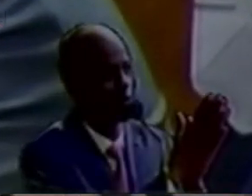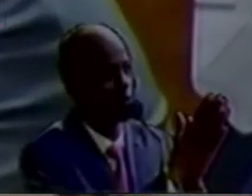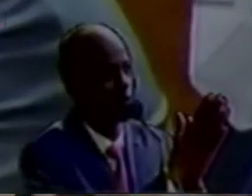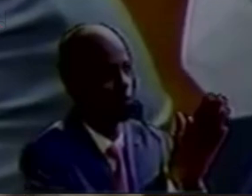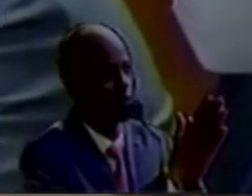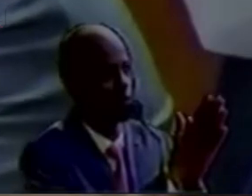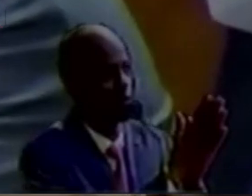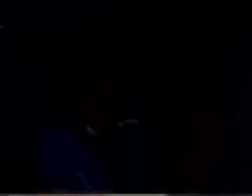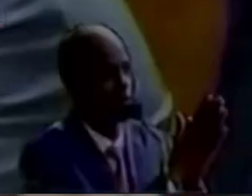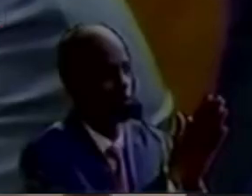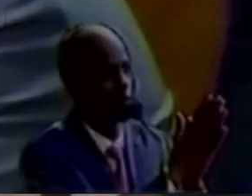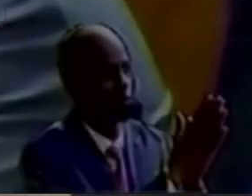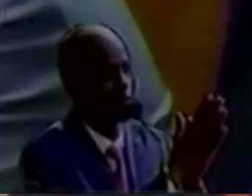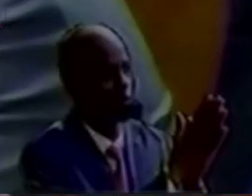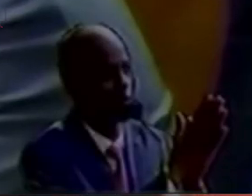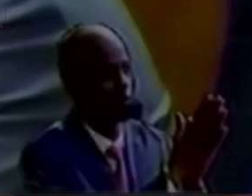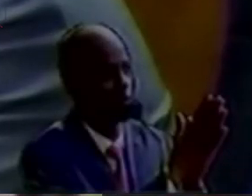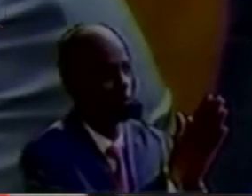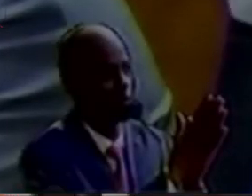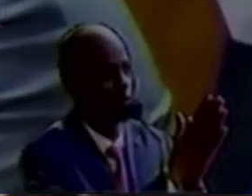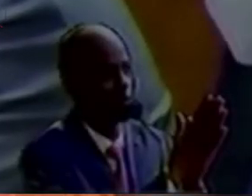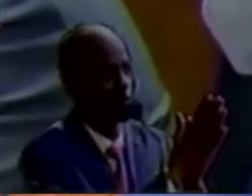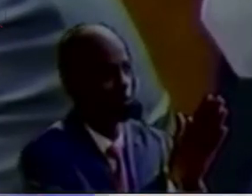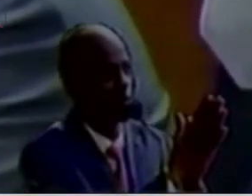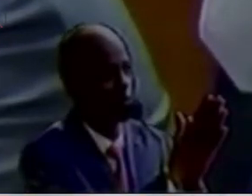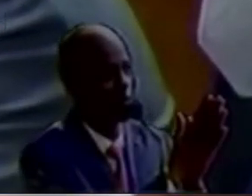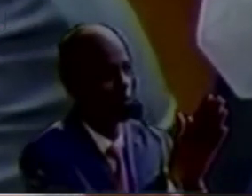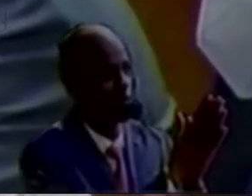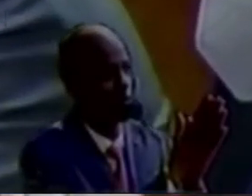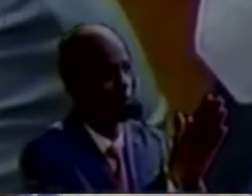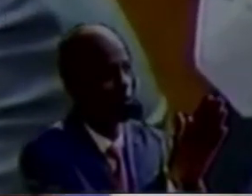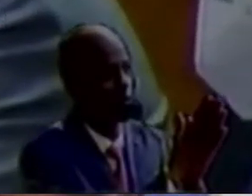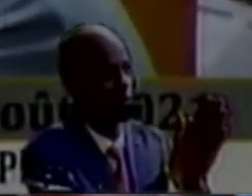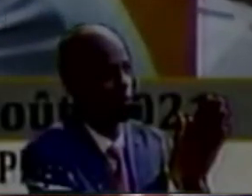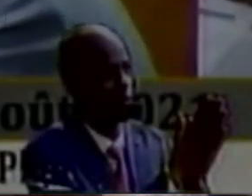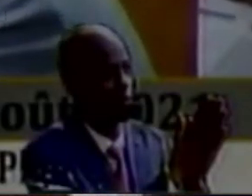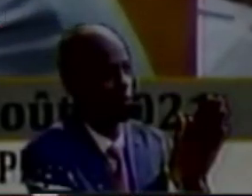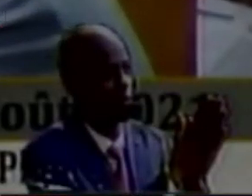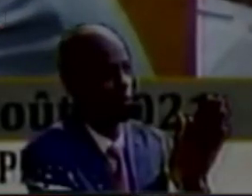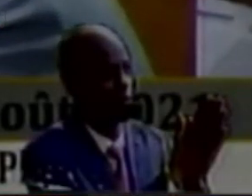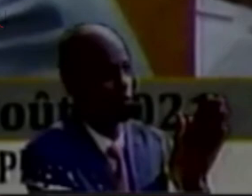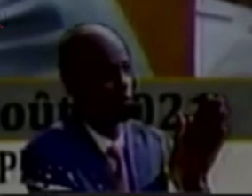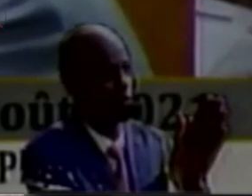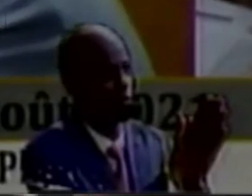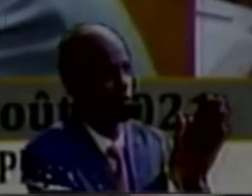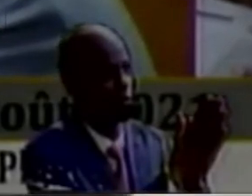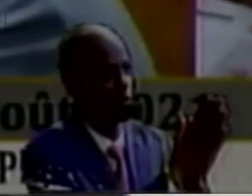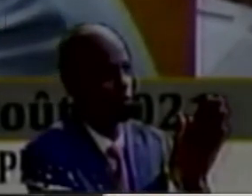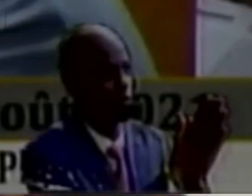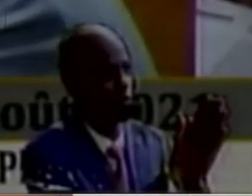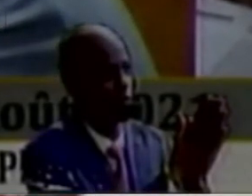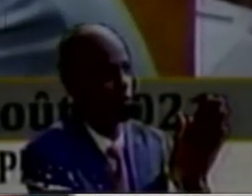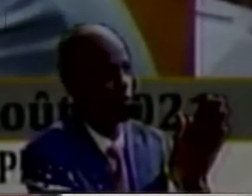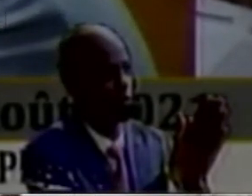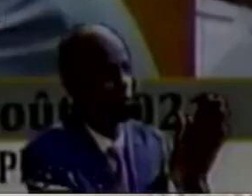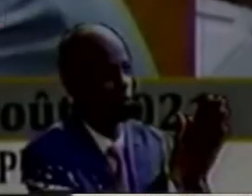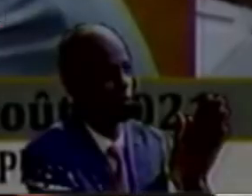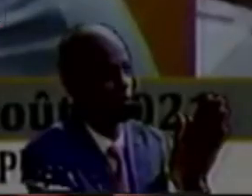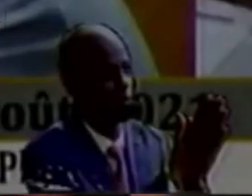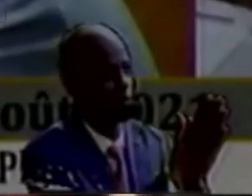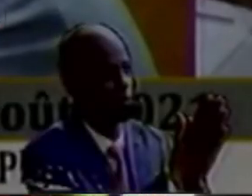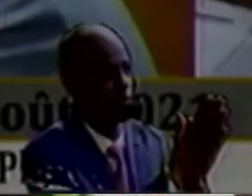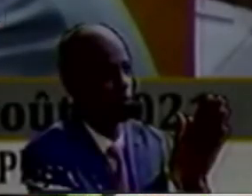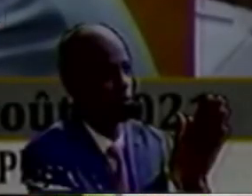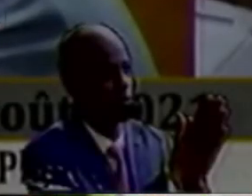et dégâts enregistrés. Nous soulignons au passage la destruction et des dommages de dizaines de bâtiments scolaires,